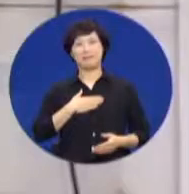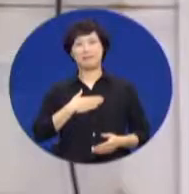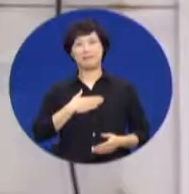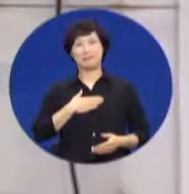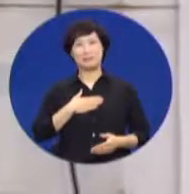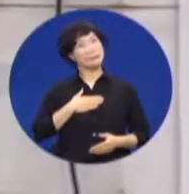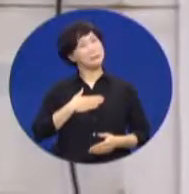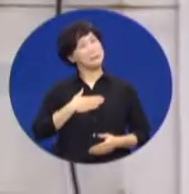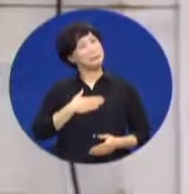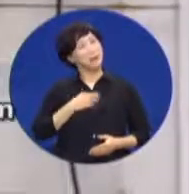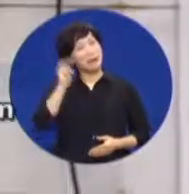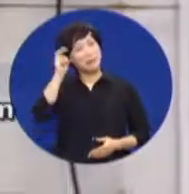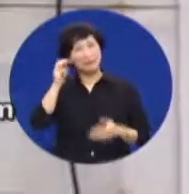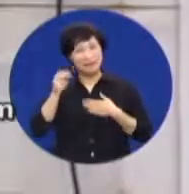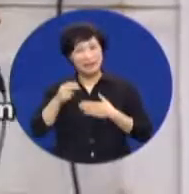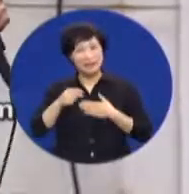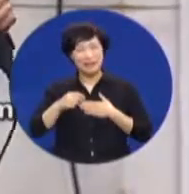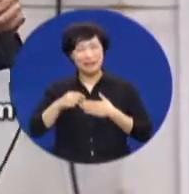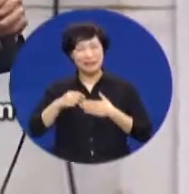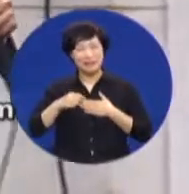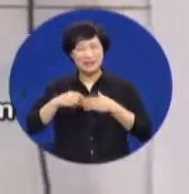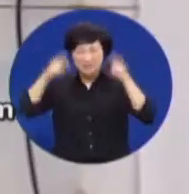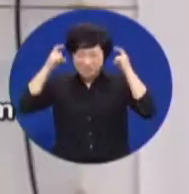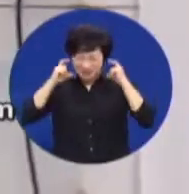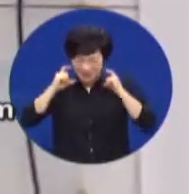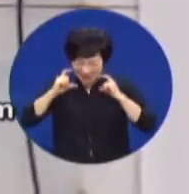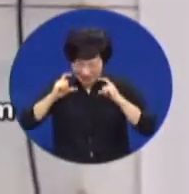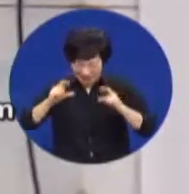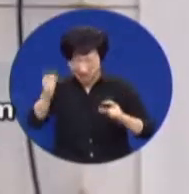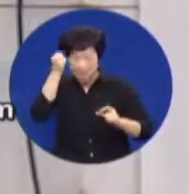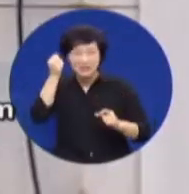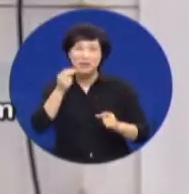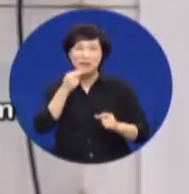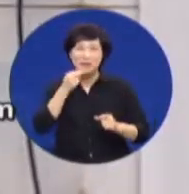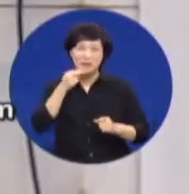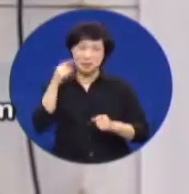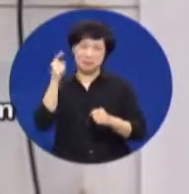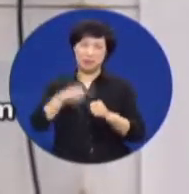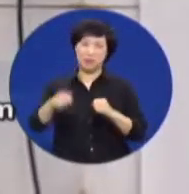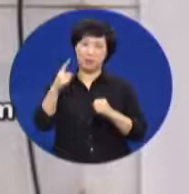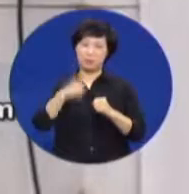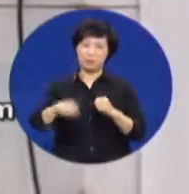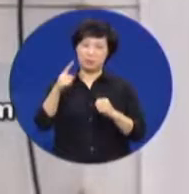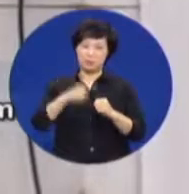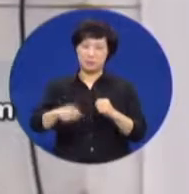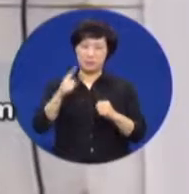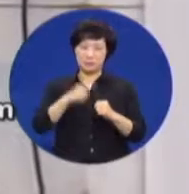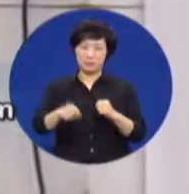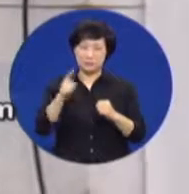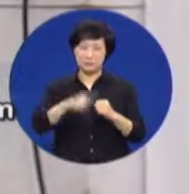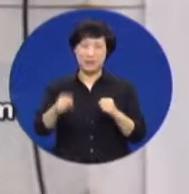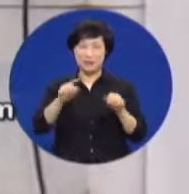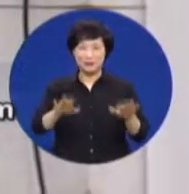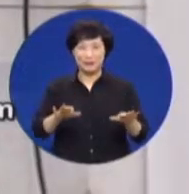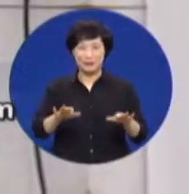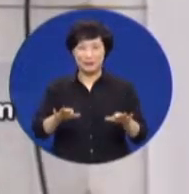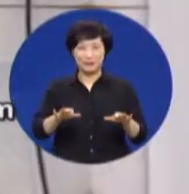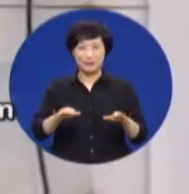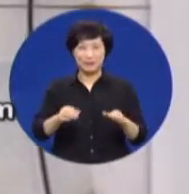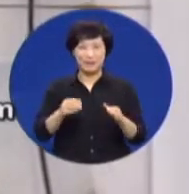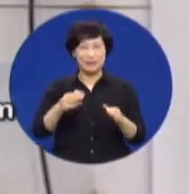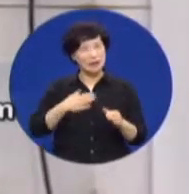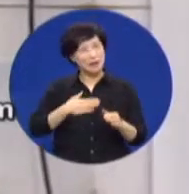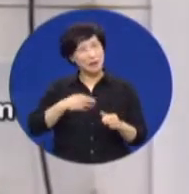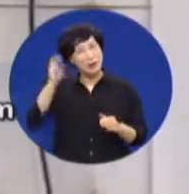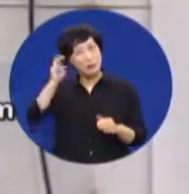아마 잠 안 자고 목 닥쳐서 아마 내가 엄청난 유명한 아마